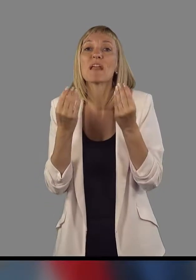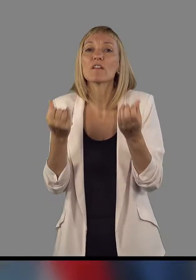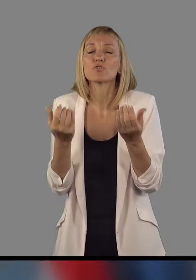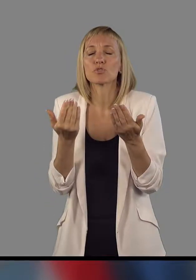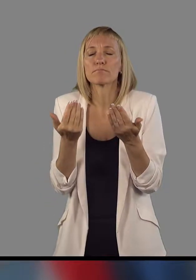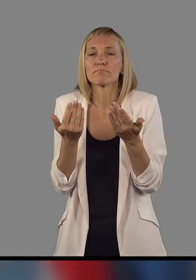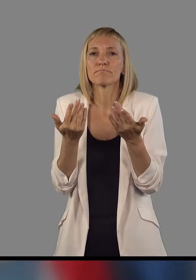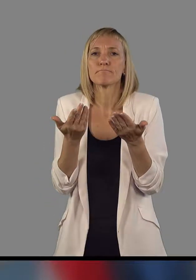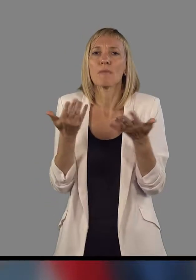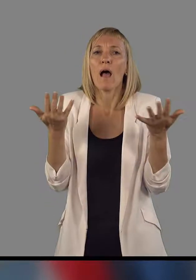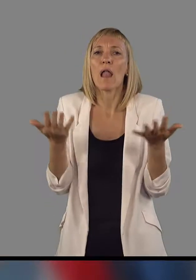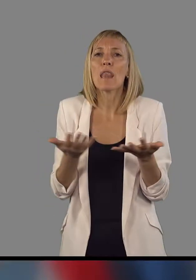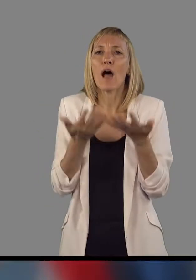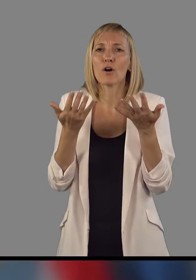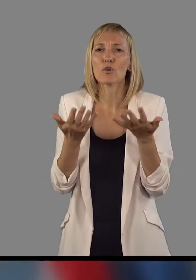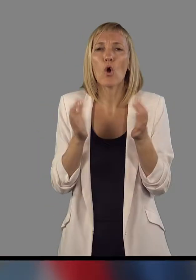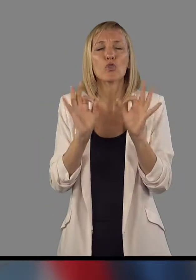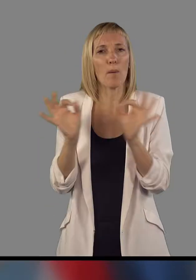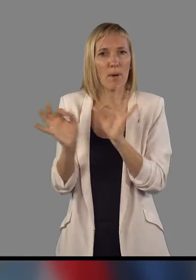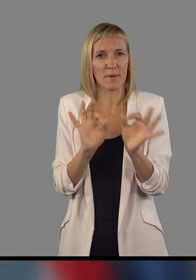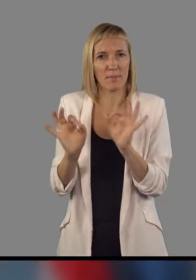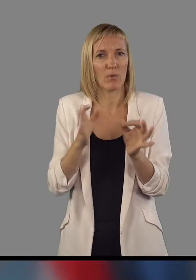celo prenormirano, to pa zaradi tega, ker se